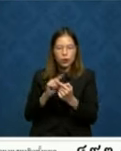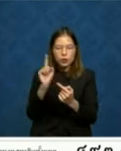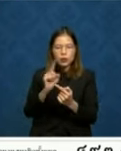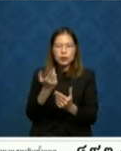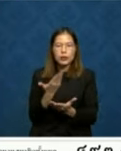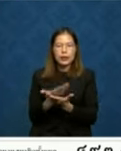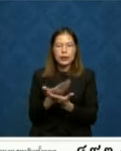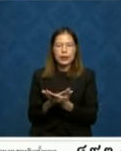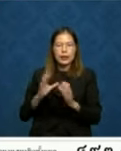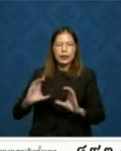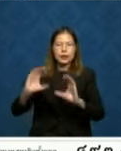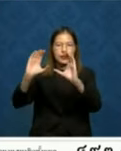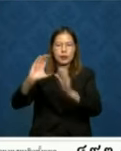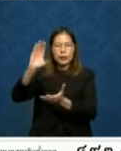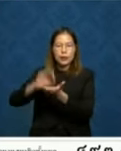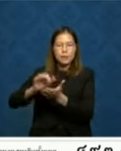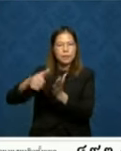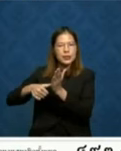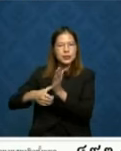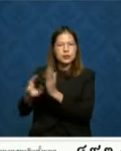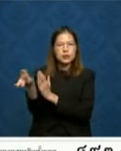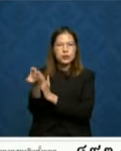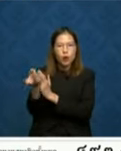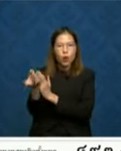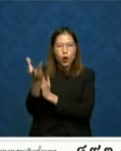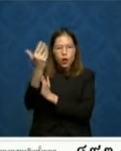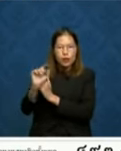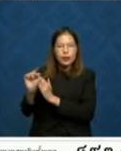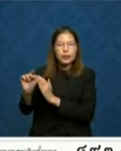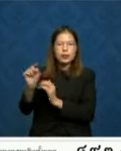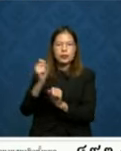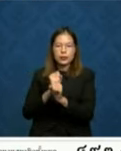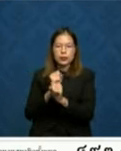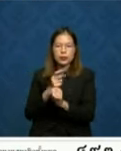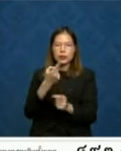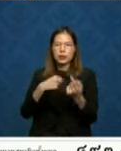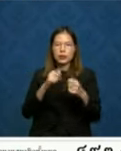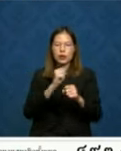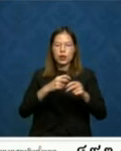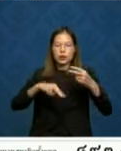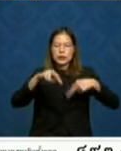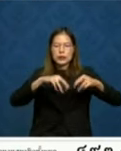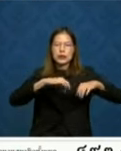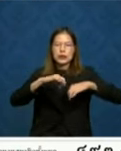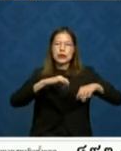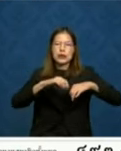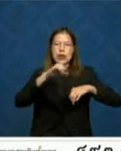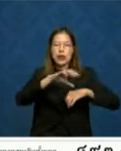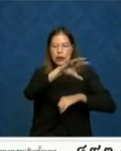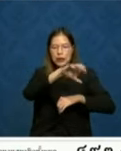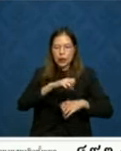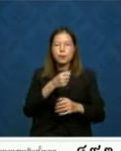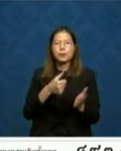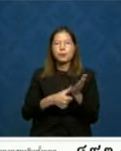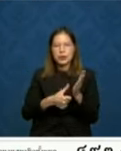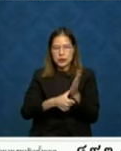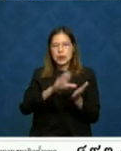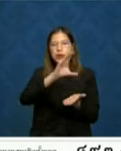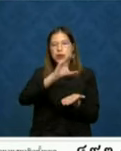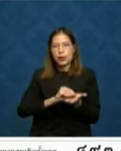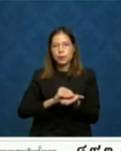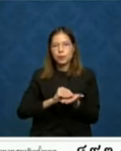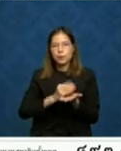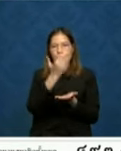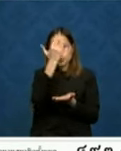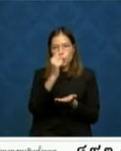รัฐในการจัดเก็บภาษีน้อยครับเราควรนำสิ่งที่เราไม่สามารถที่จะควบคุมมันได้นำมาเก็บภาษีครับเพราะปัจจุ